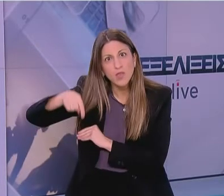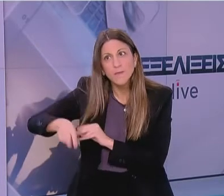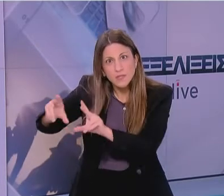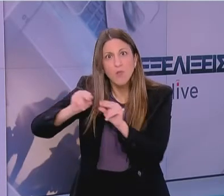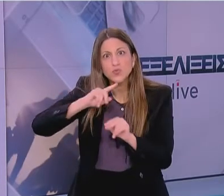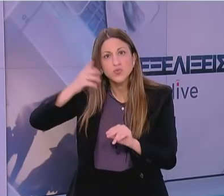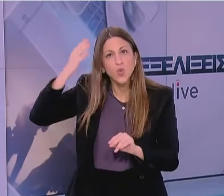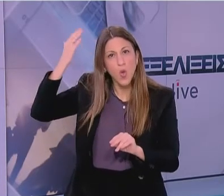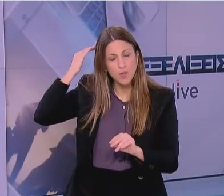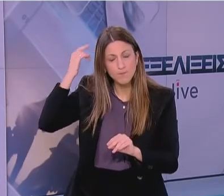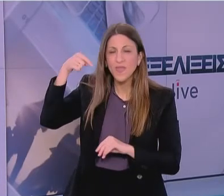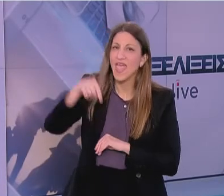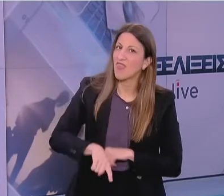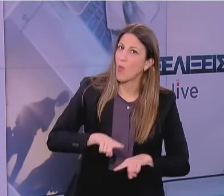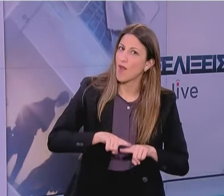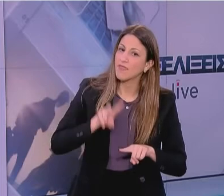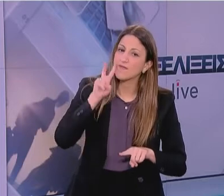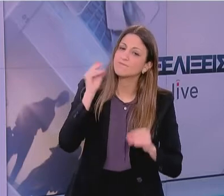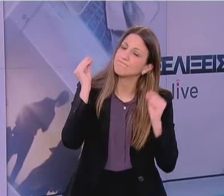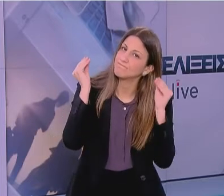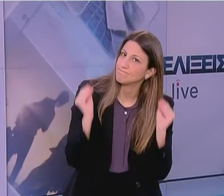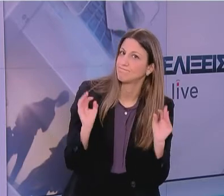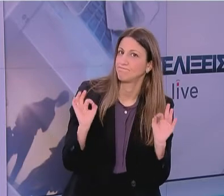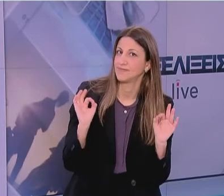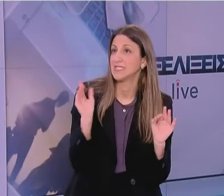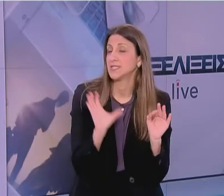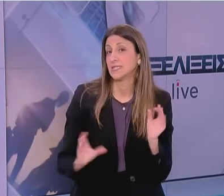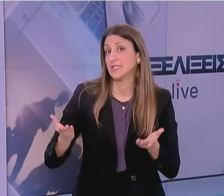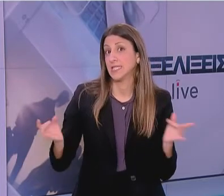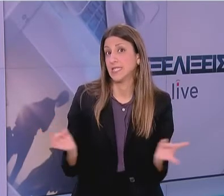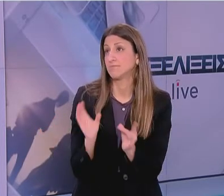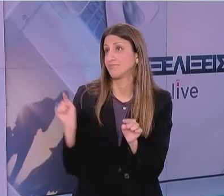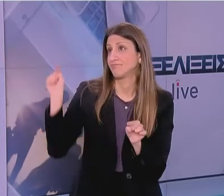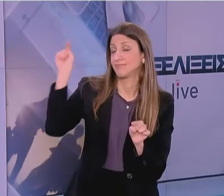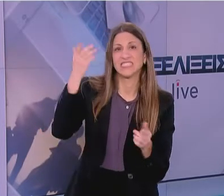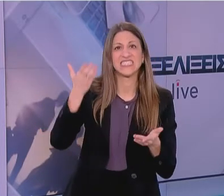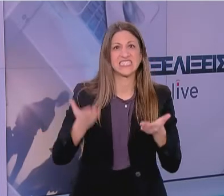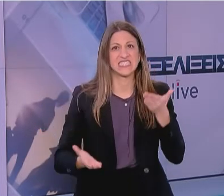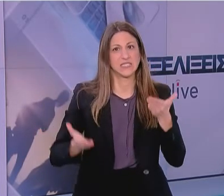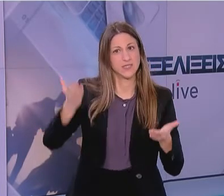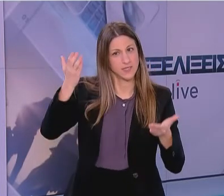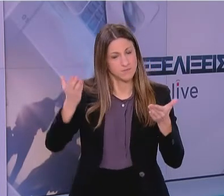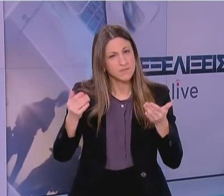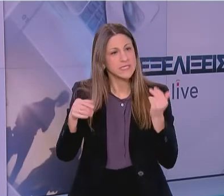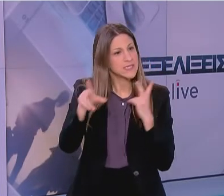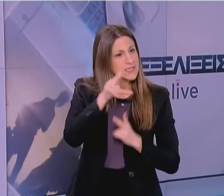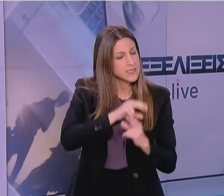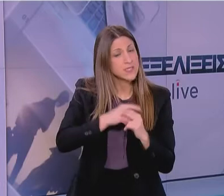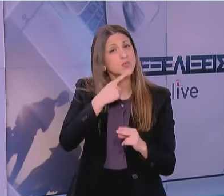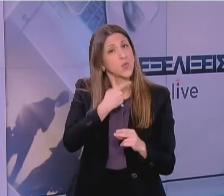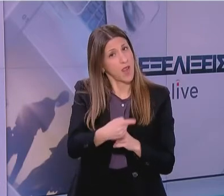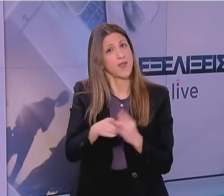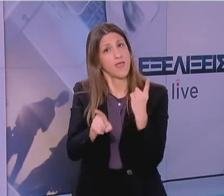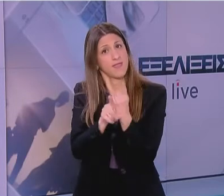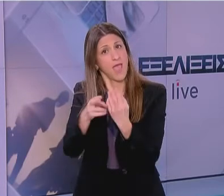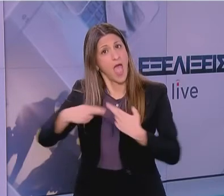αύξησής της στη χώρα μας φαίνονται ευνοϊκά σε σύγκριση με άλλες χώρες αυτή τη στιγμή, όπως διαβεβαιώνουν στις συζητήσεις μας και οι ειδικοί της